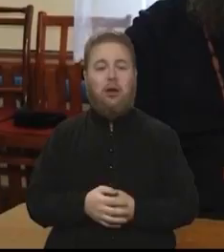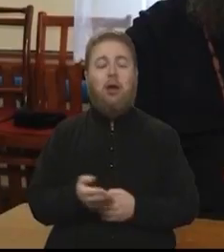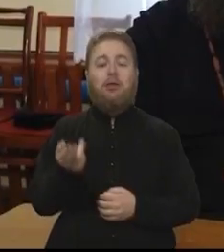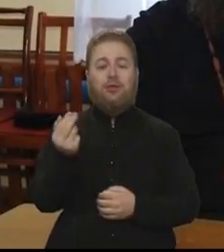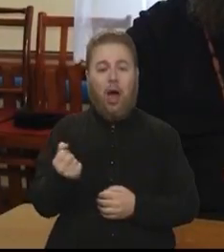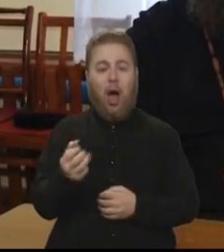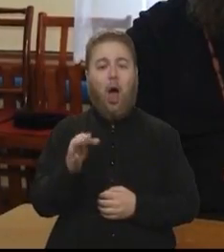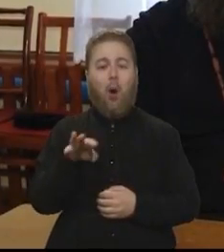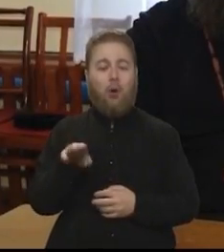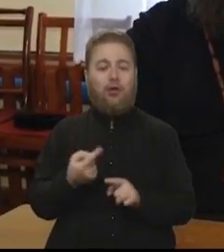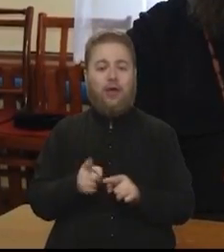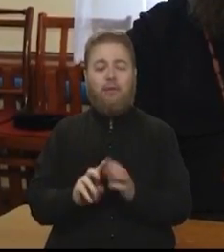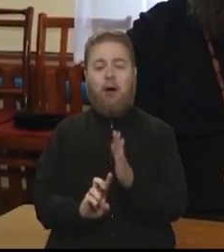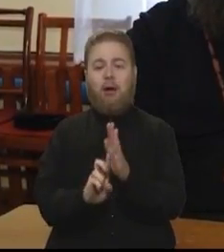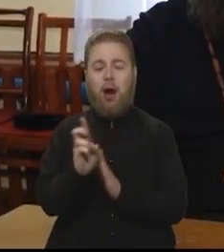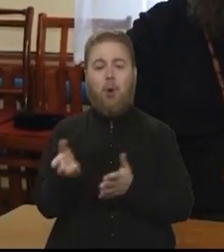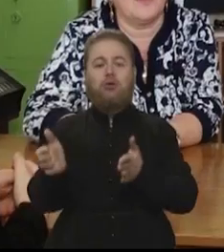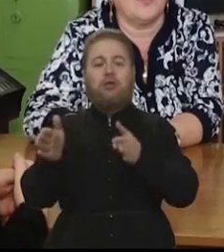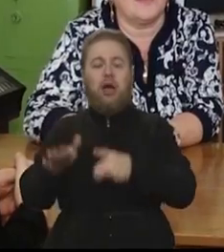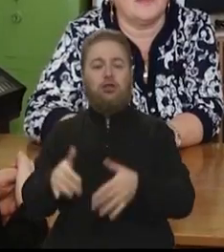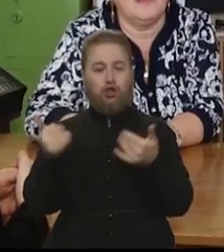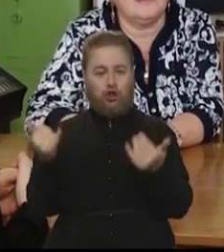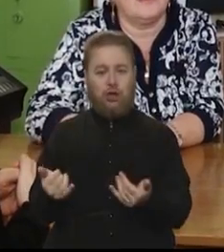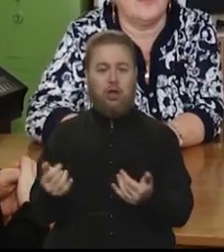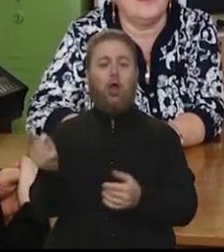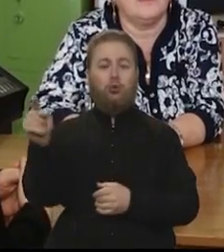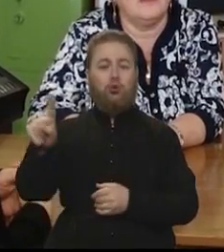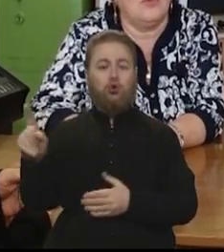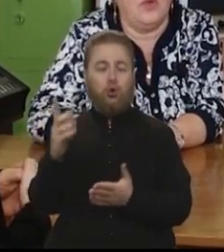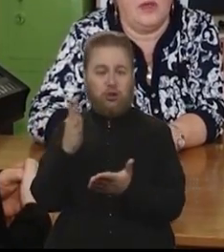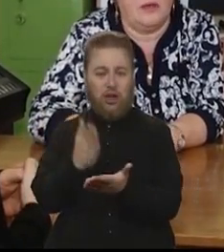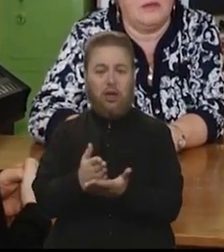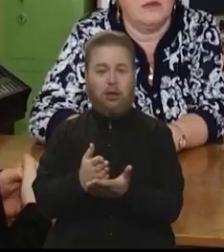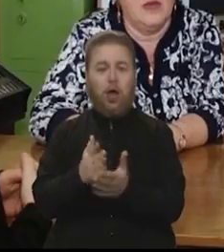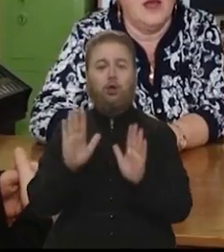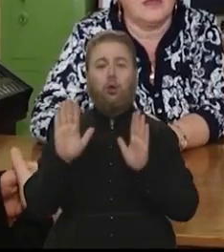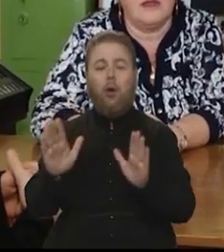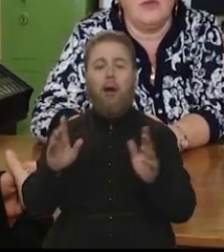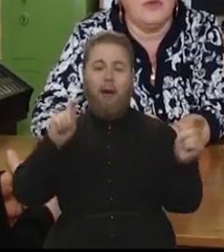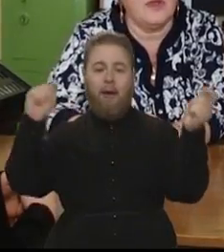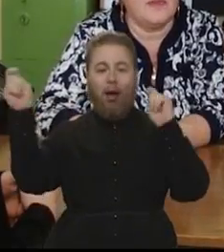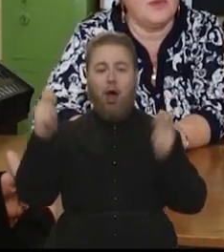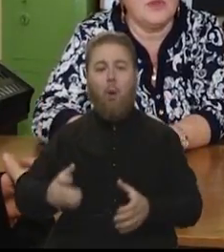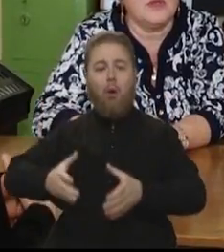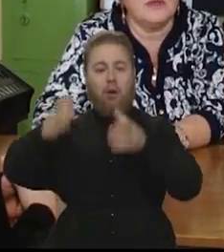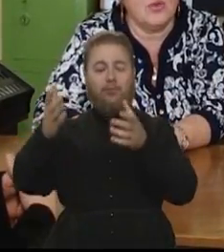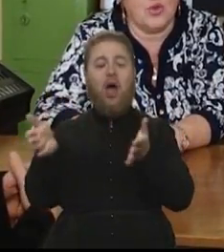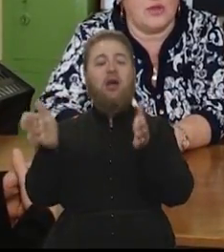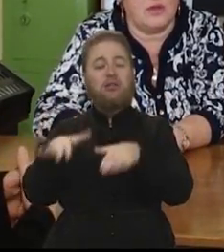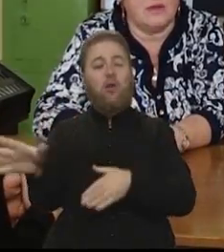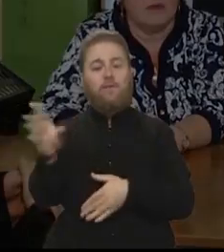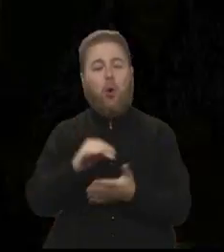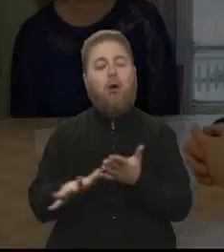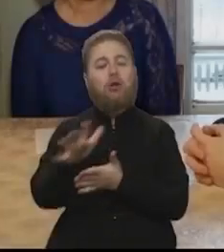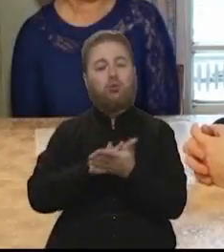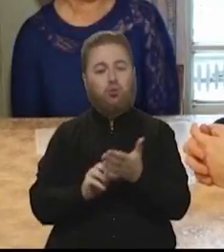этого, от храма осталось сейчас вот то, что стоит, это только колокольня. Остальное там все это